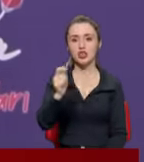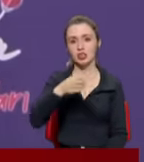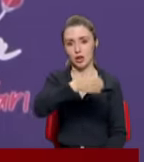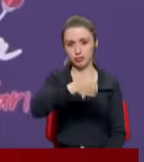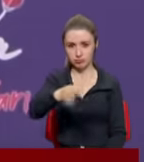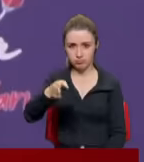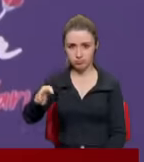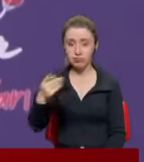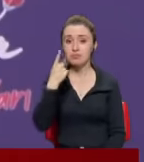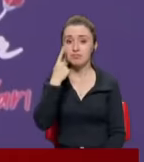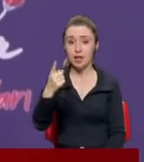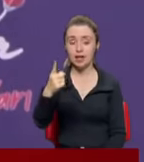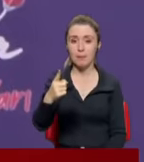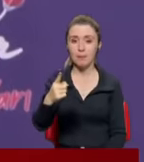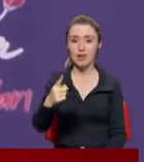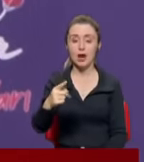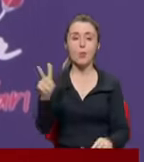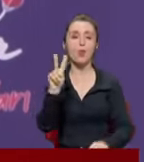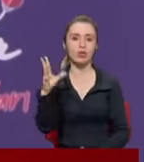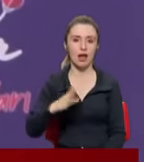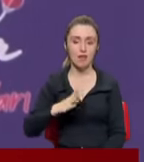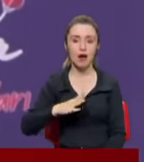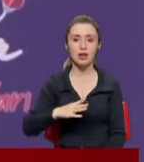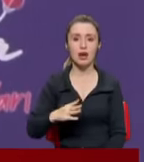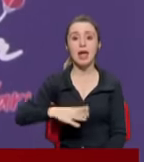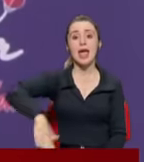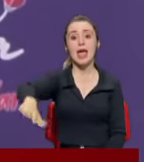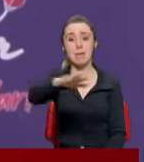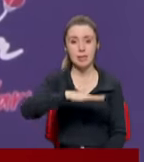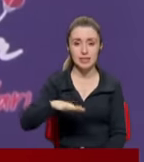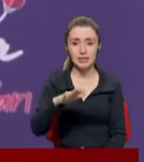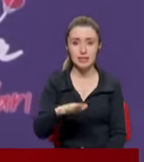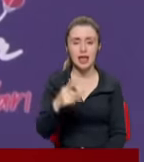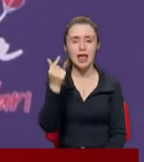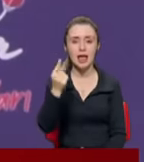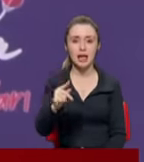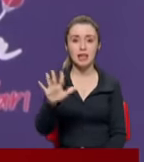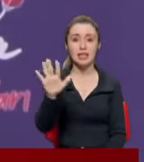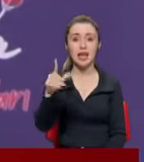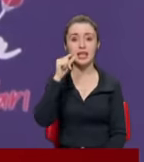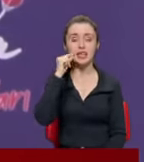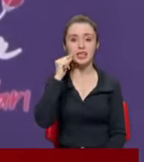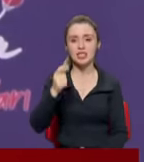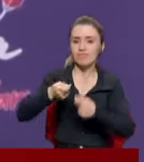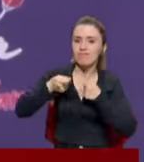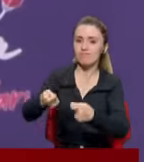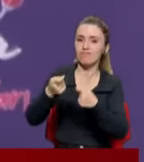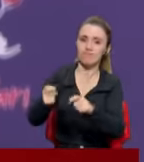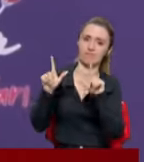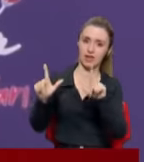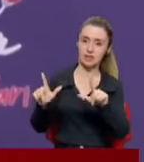geziyorum bakın bir Petek modeli var Her birimizin en az 50 kişiyi ikna etmesi